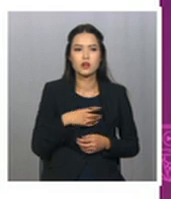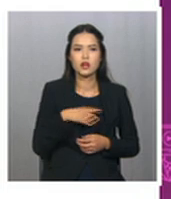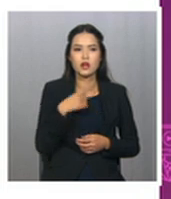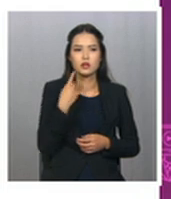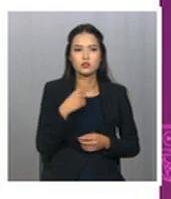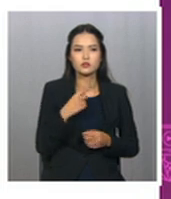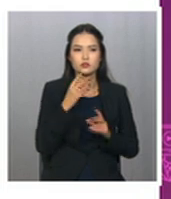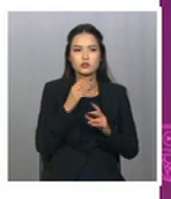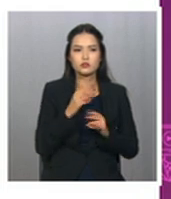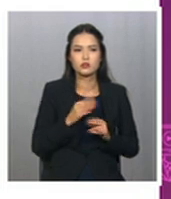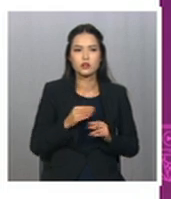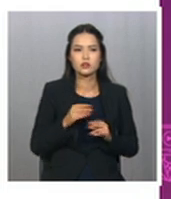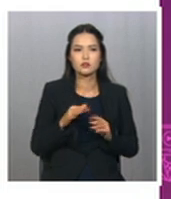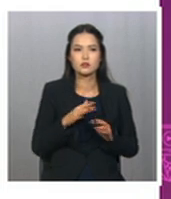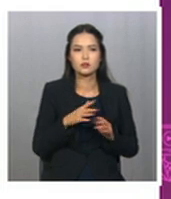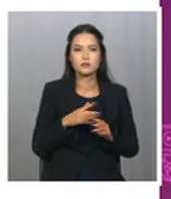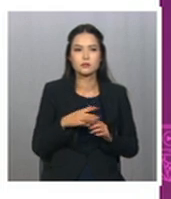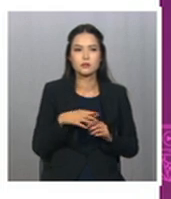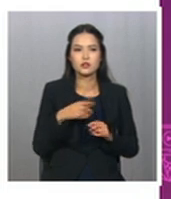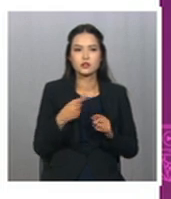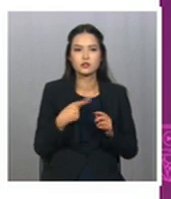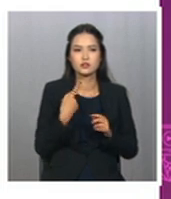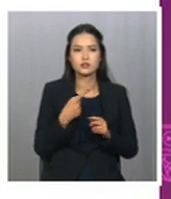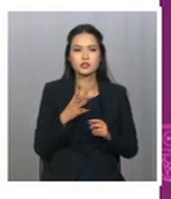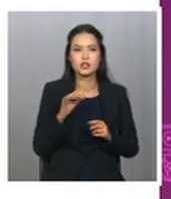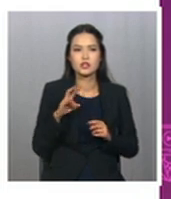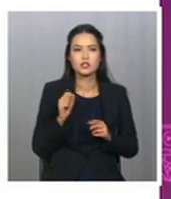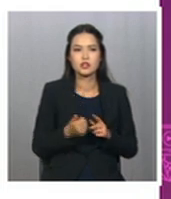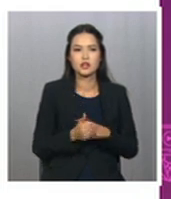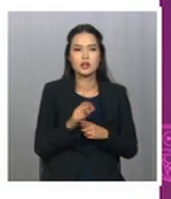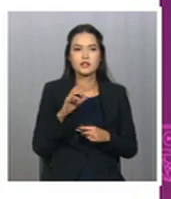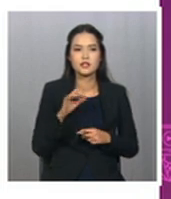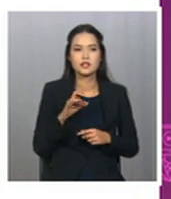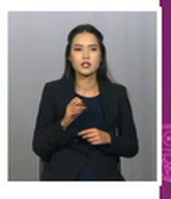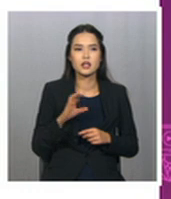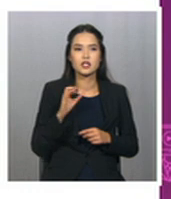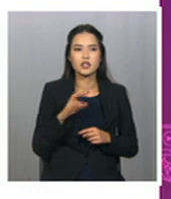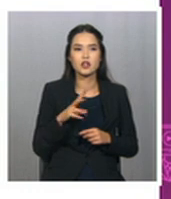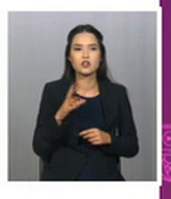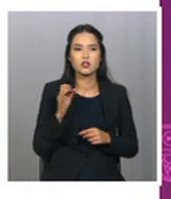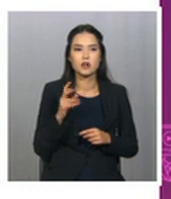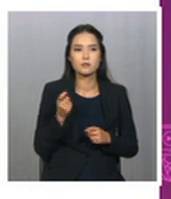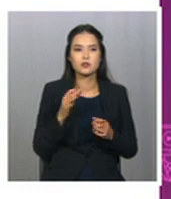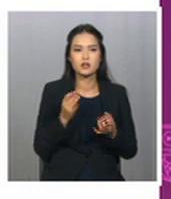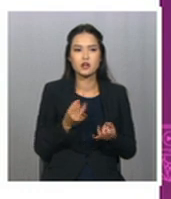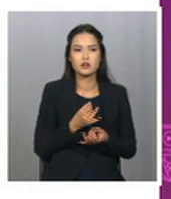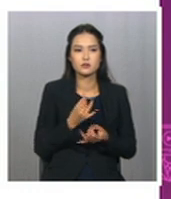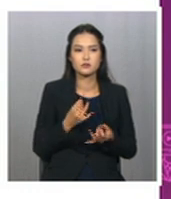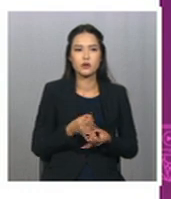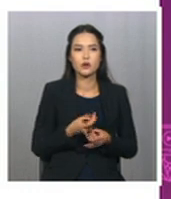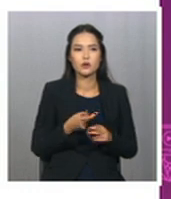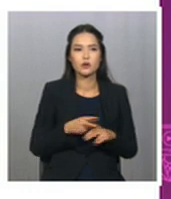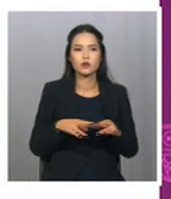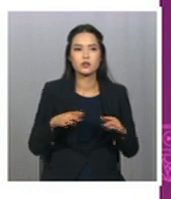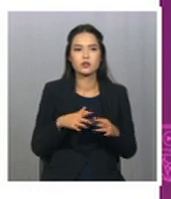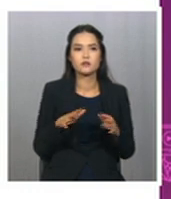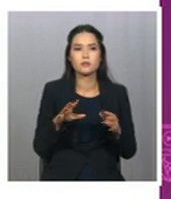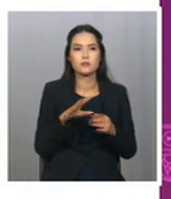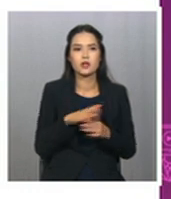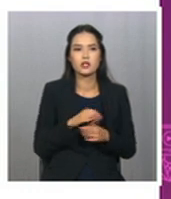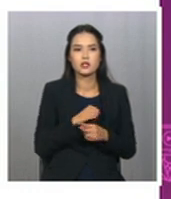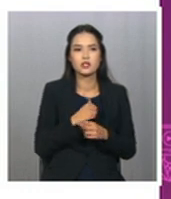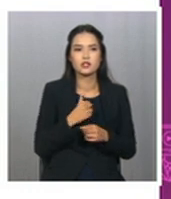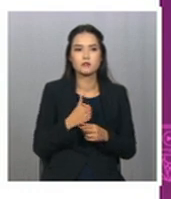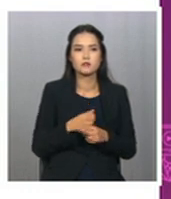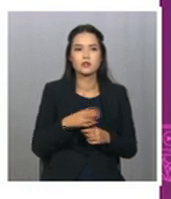үнсіз ғана қыбырлатып, сыйына бастады. Зере, ел шабысын әңгіме еткенде, сол істердің бәрін ел басына